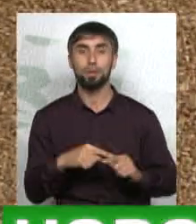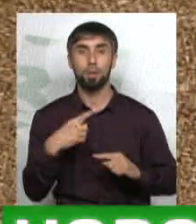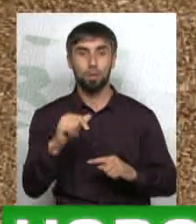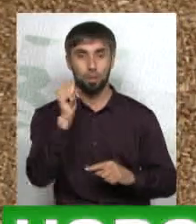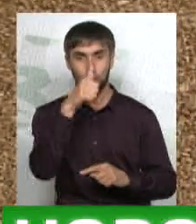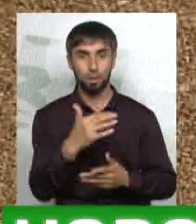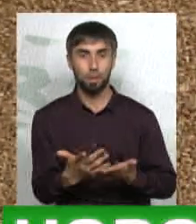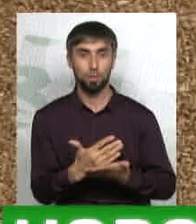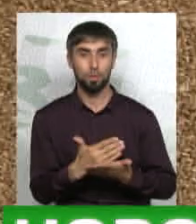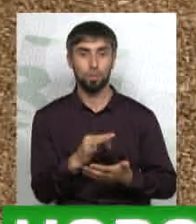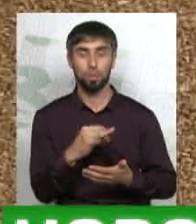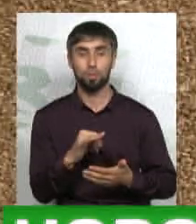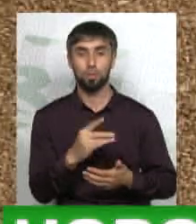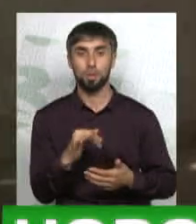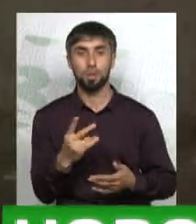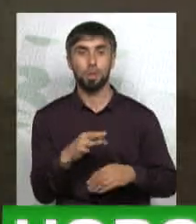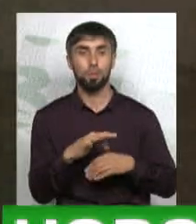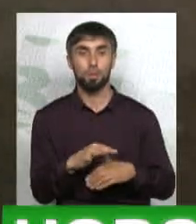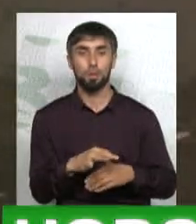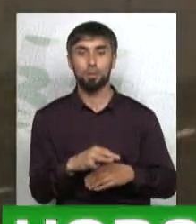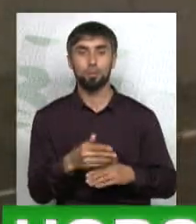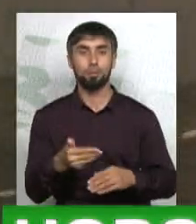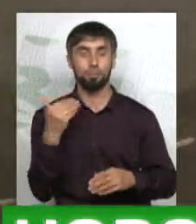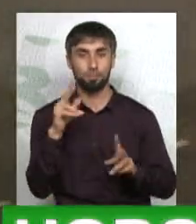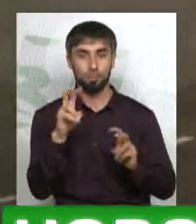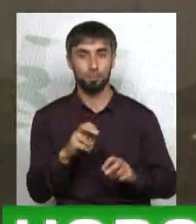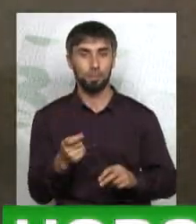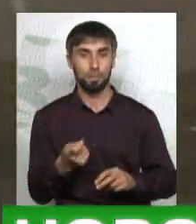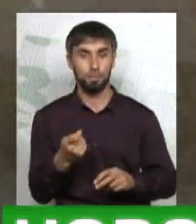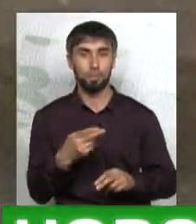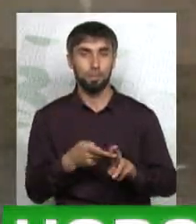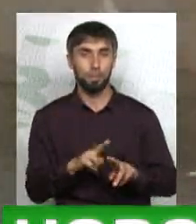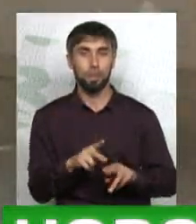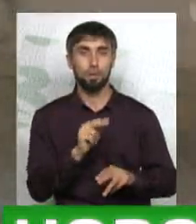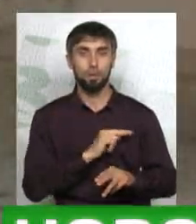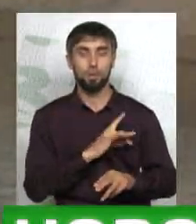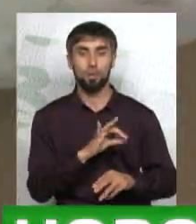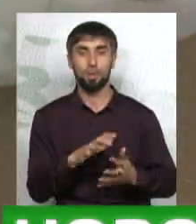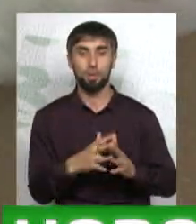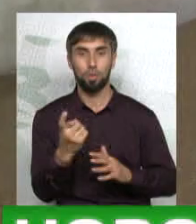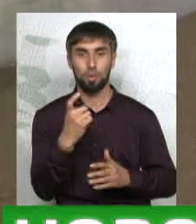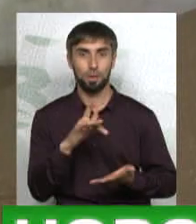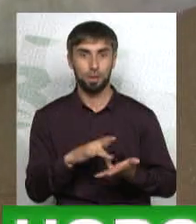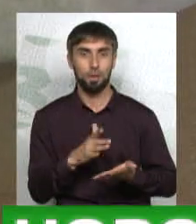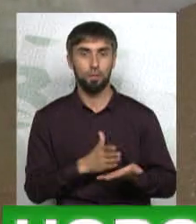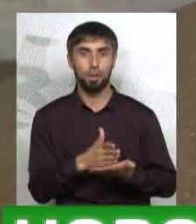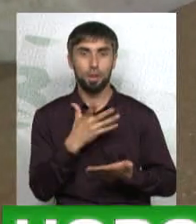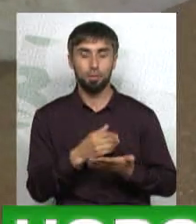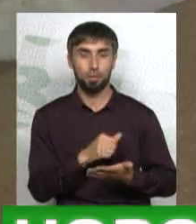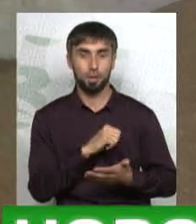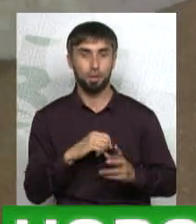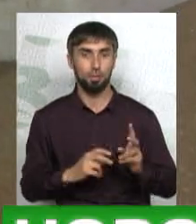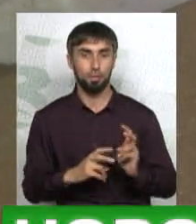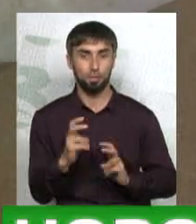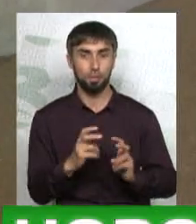году собрать добротный урожай, нужно провести предварительную проверку семян. Для этого сотрудники Россельхозцентра выезжают лично на